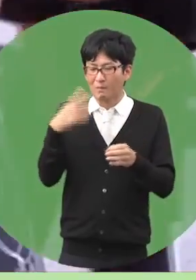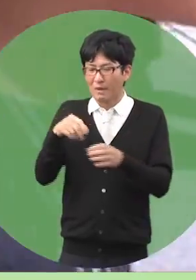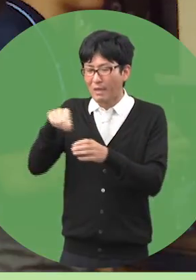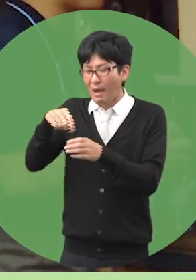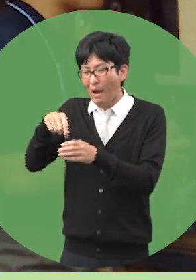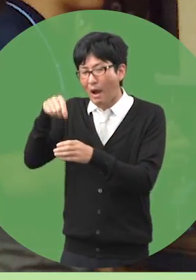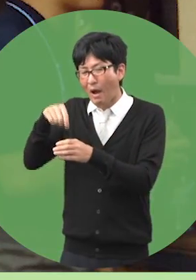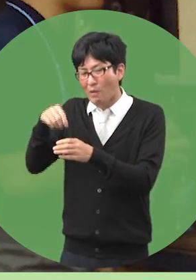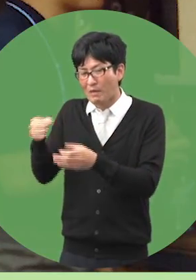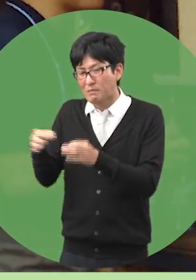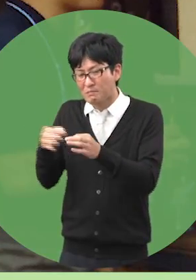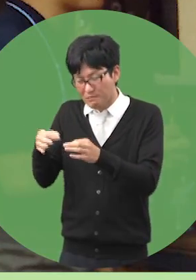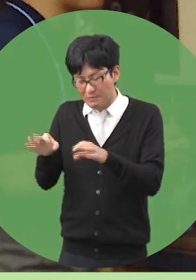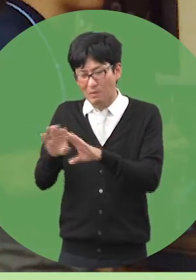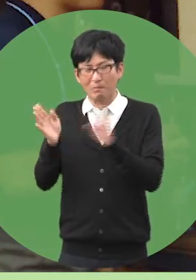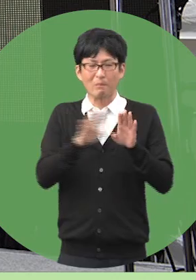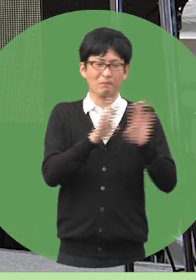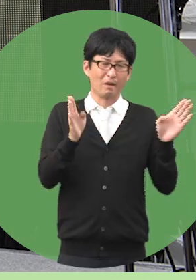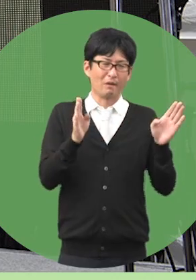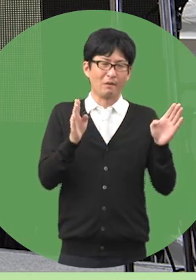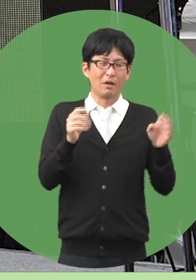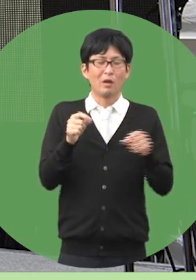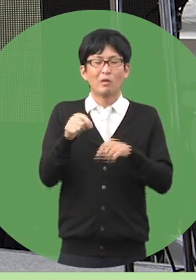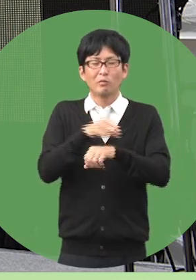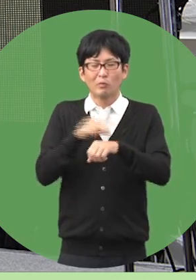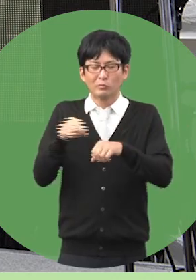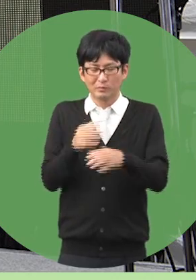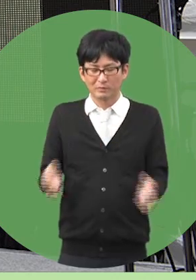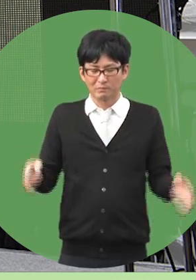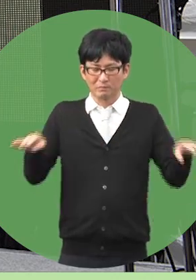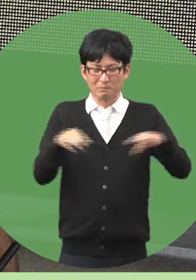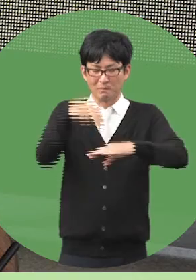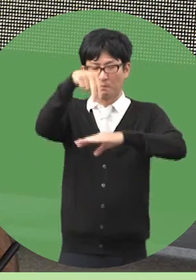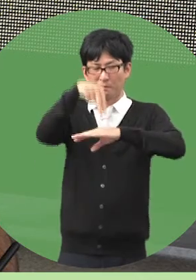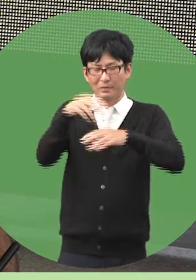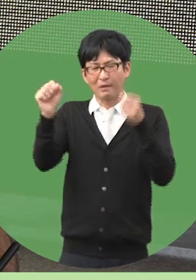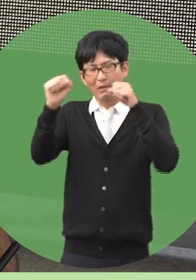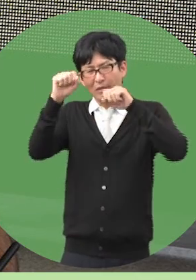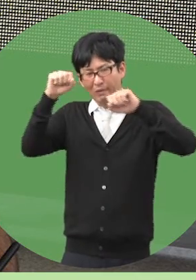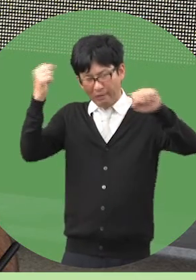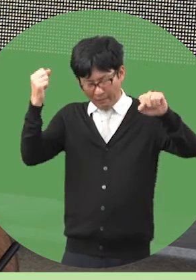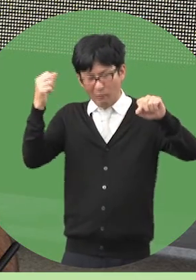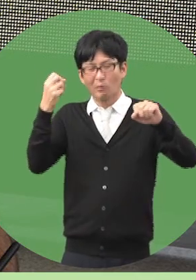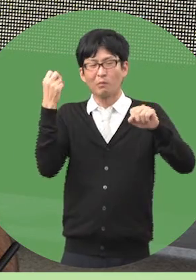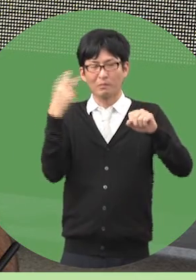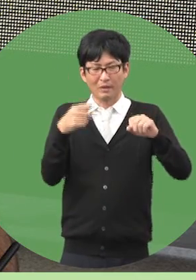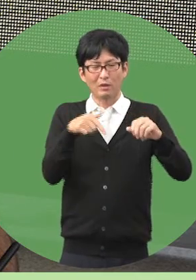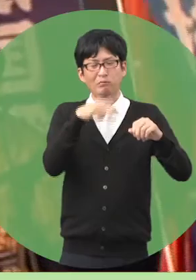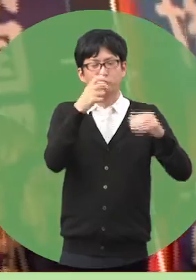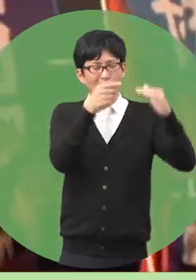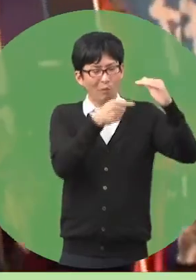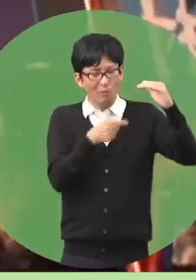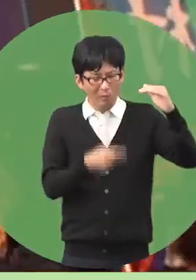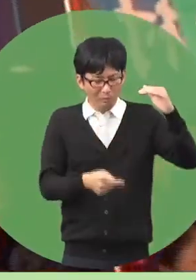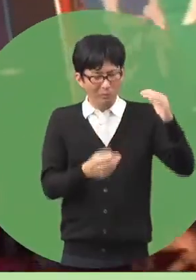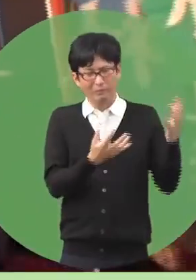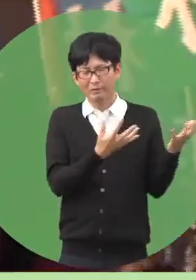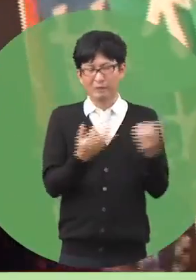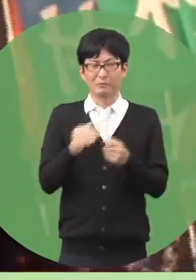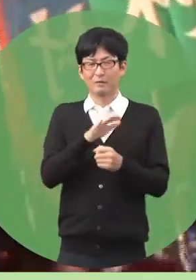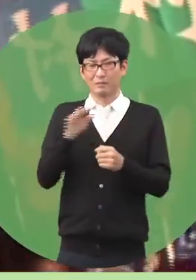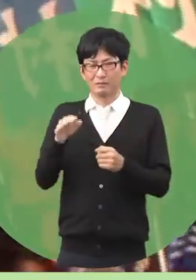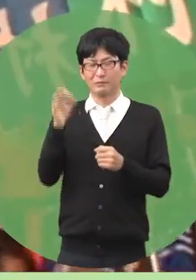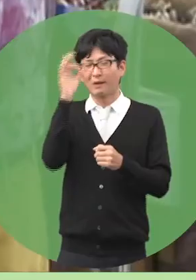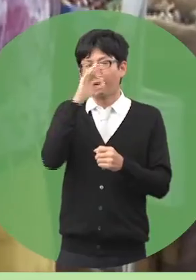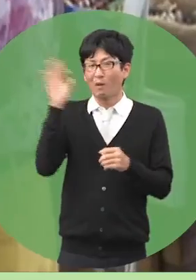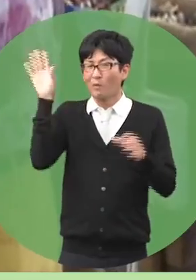カフェもオープン。特設ステージでは芸能公演をはじめ、プログラムも盛りだくさん。観光情報も